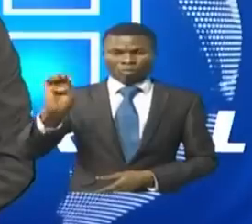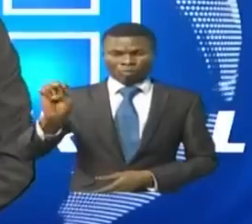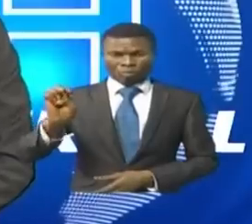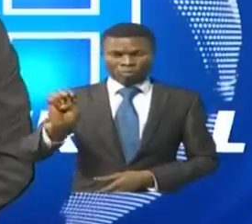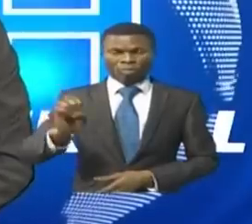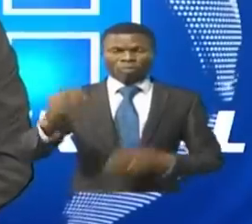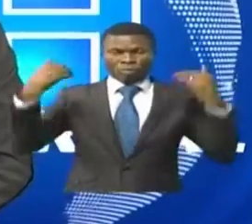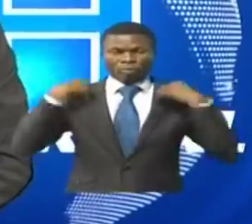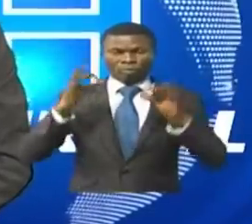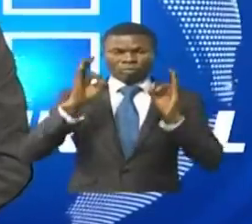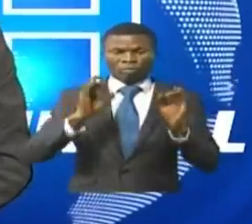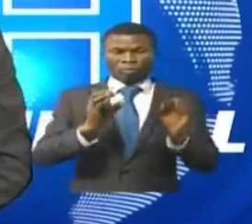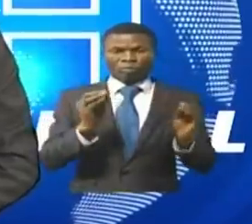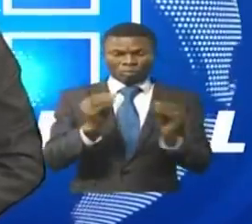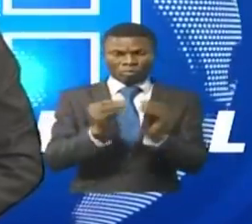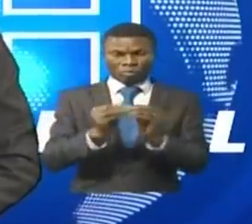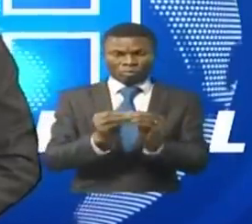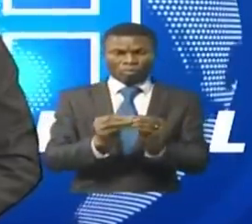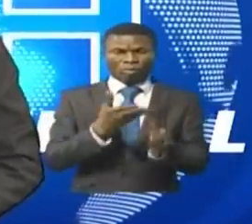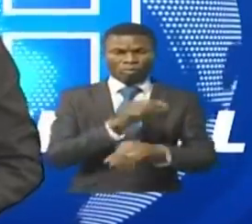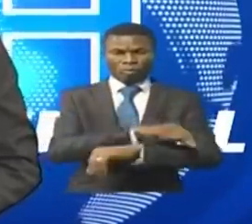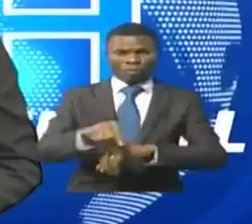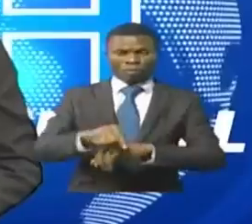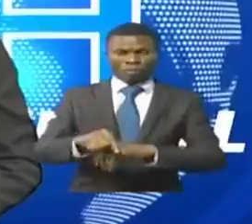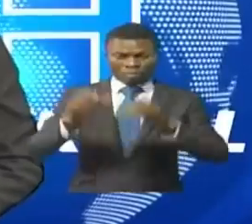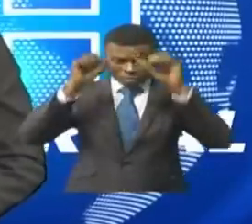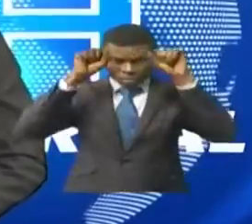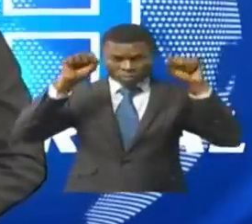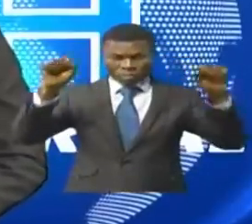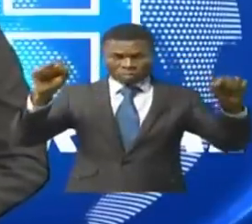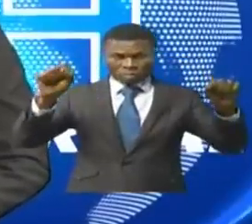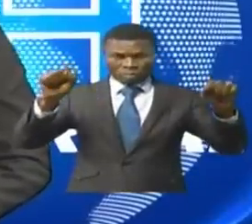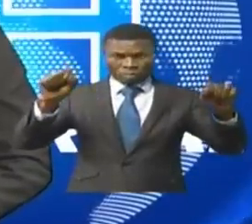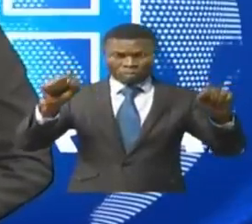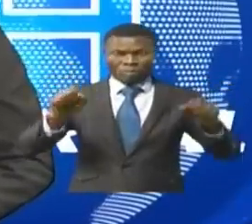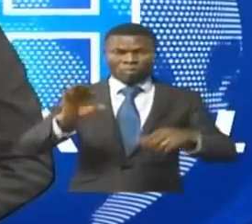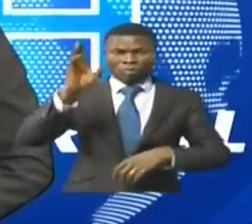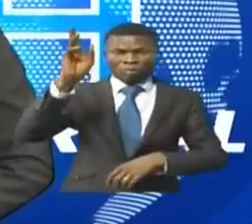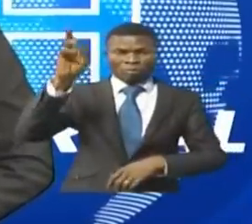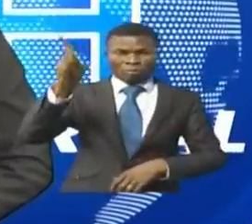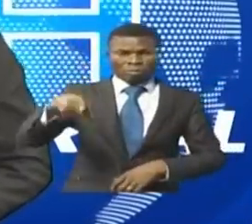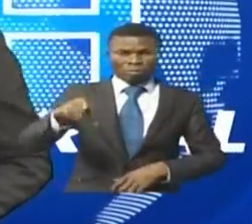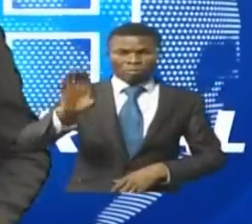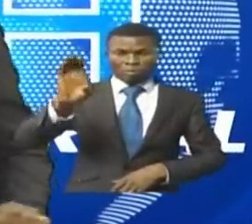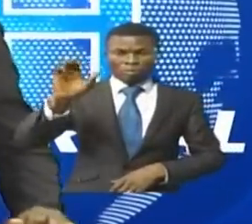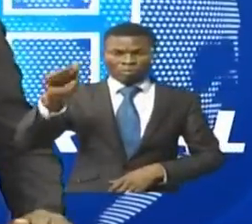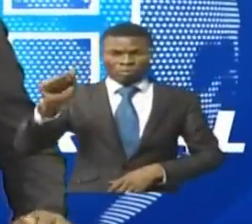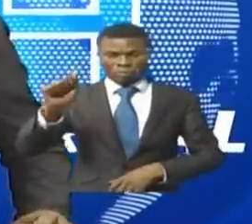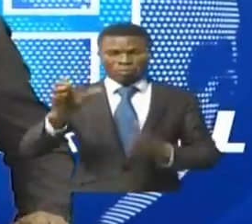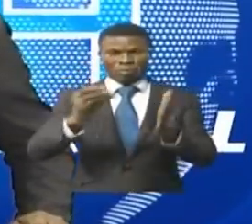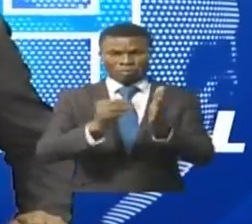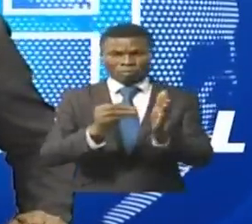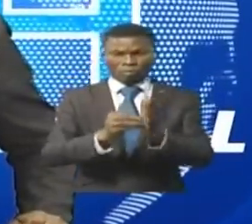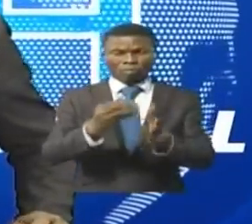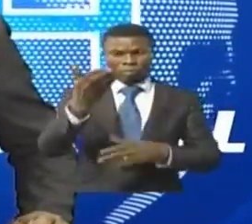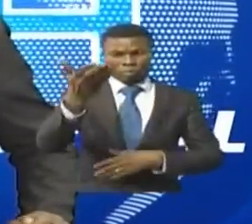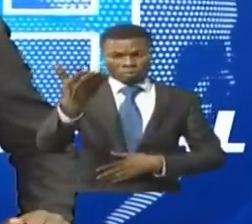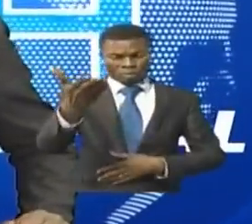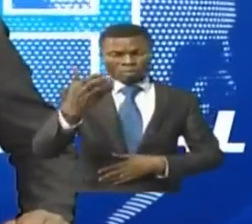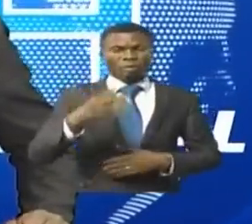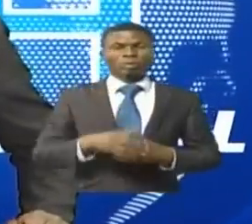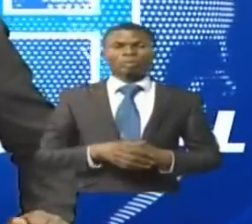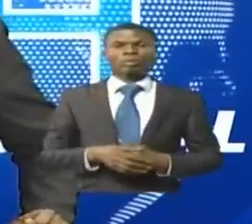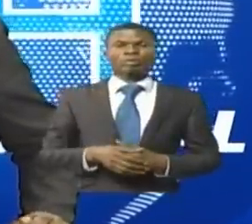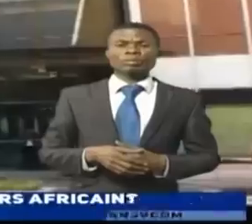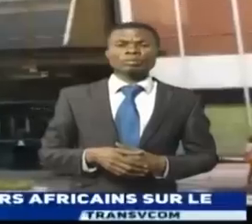son premier conseil d'administration sous la présidence du PCA Adolphe Amissi. Les contenus de cette réunion avec Cédric